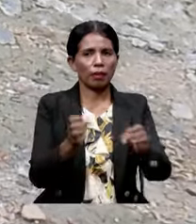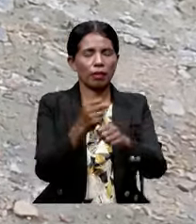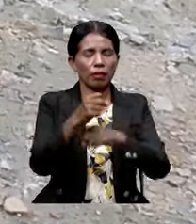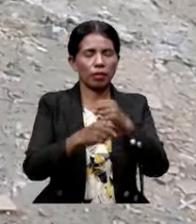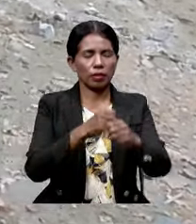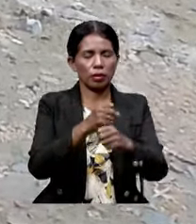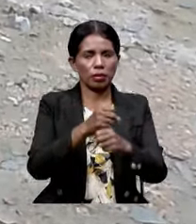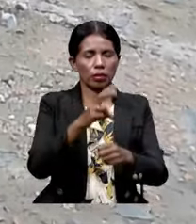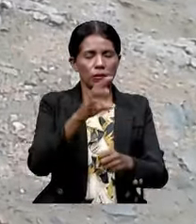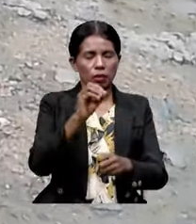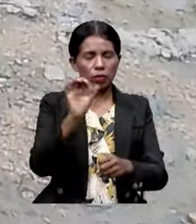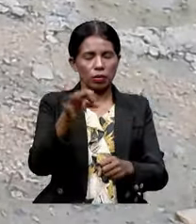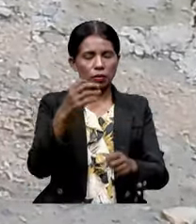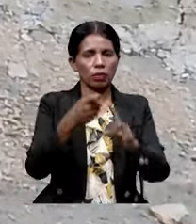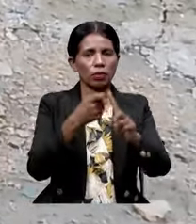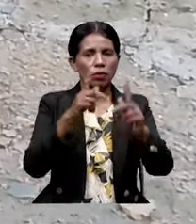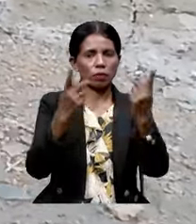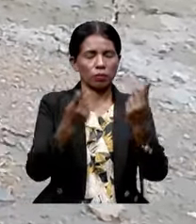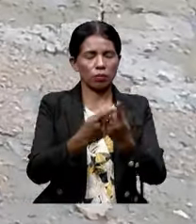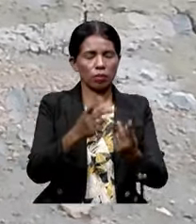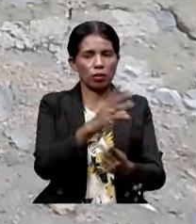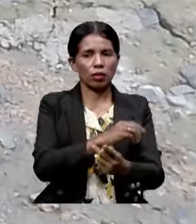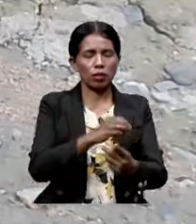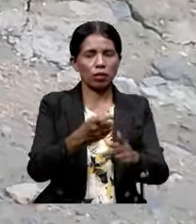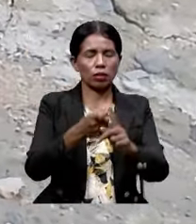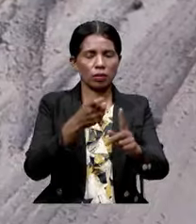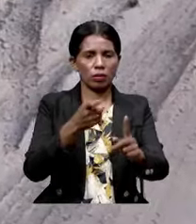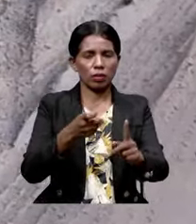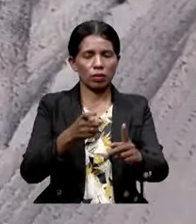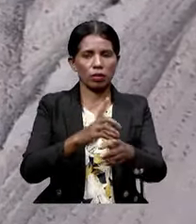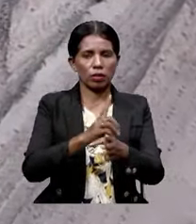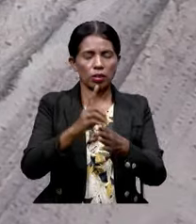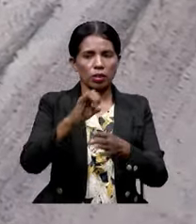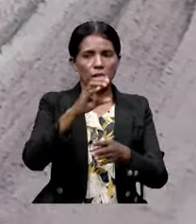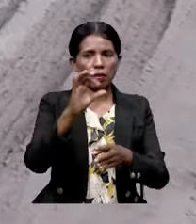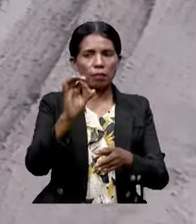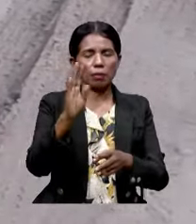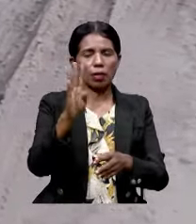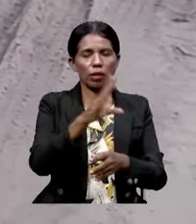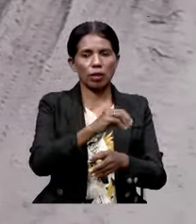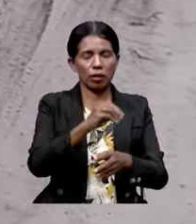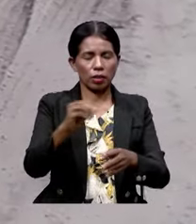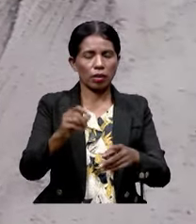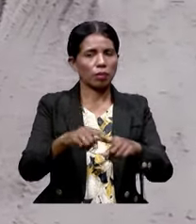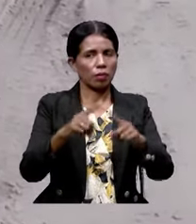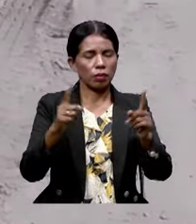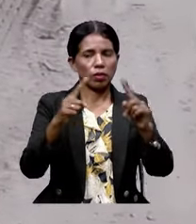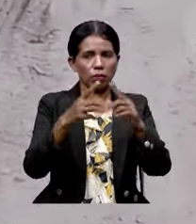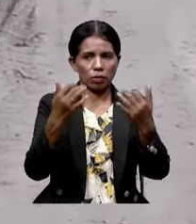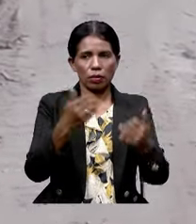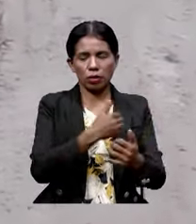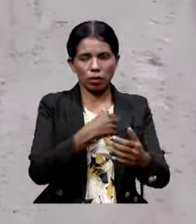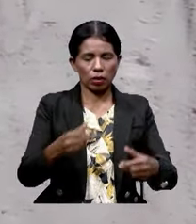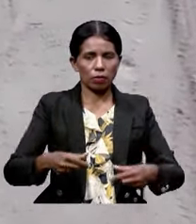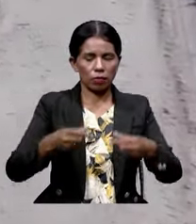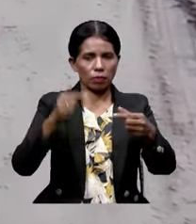yatinang rigurosan resensia husi kompanya Shanghai Construction husi diresam Aipelu basuku Fatumase maibe to agora si dauk entrega